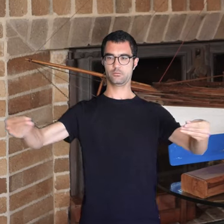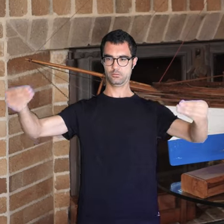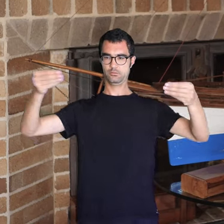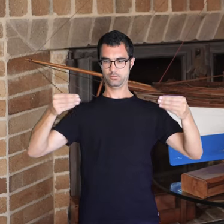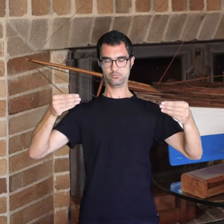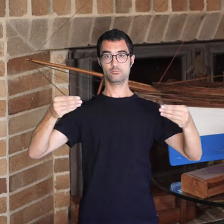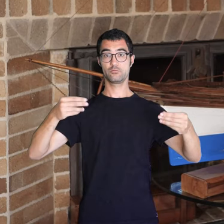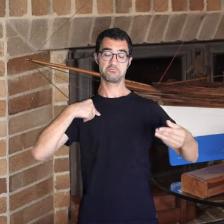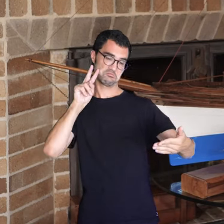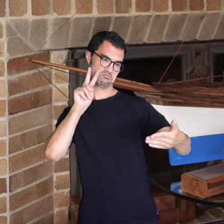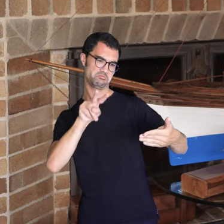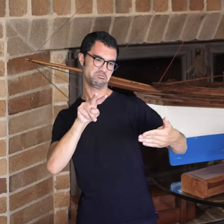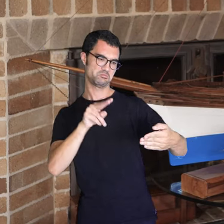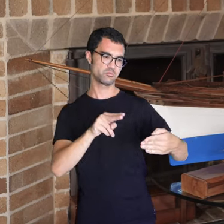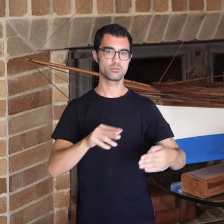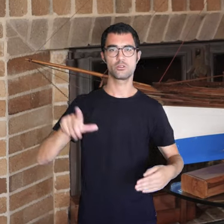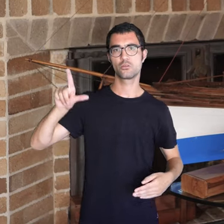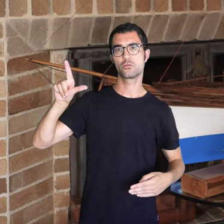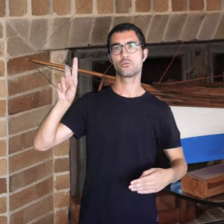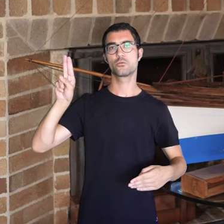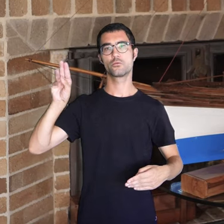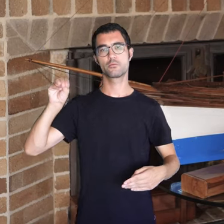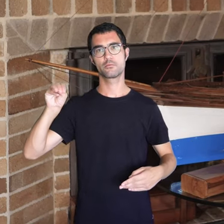menys, les maderes que hauràs de mester.